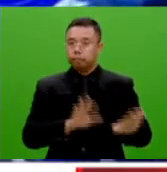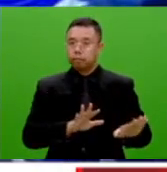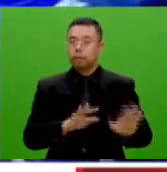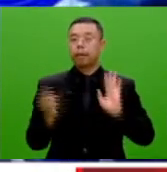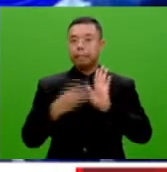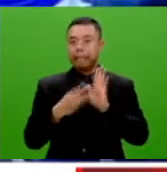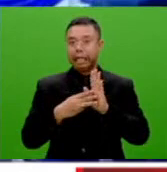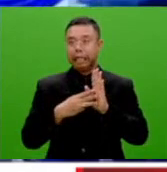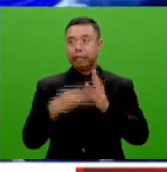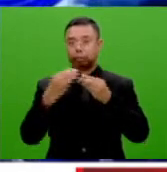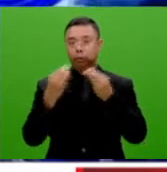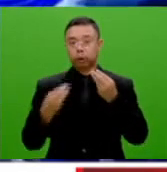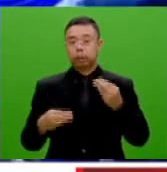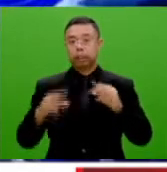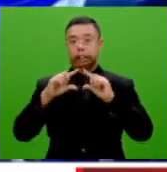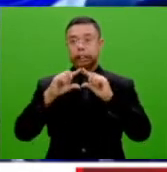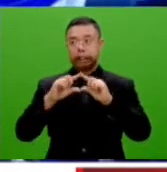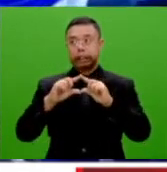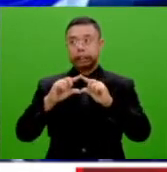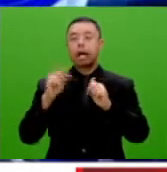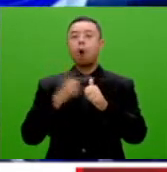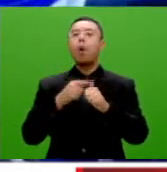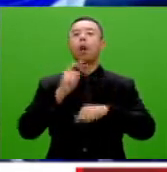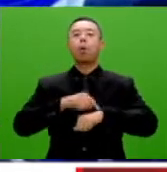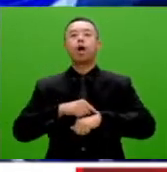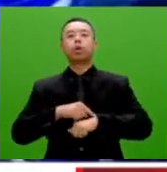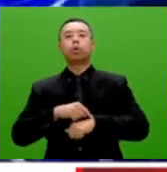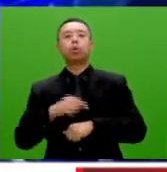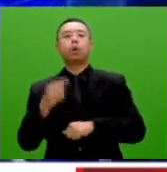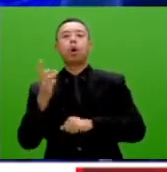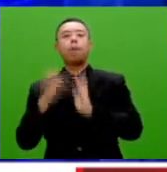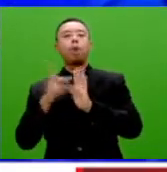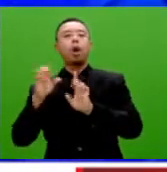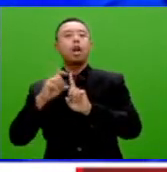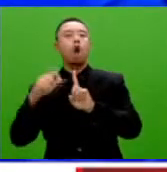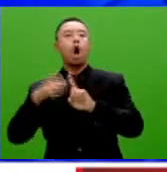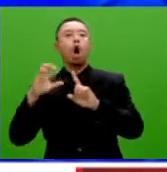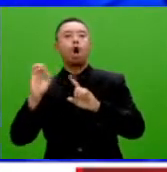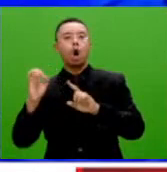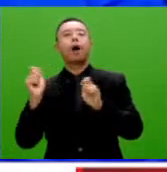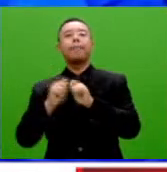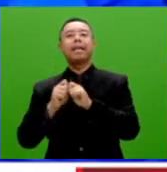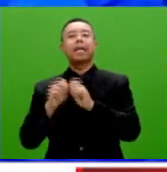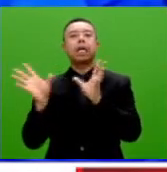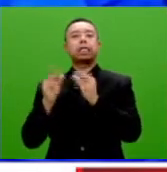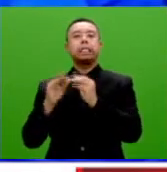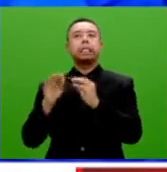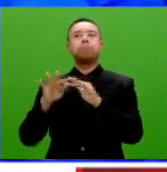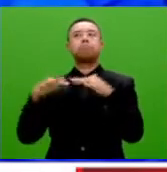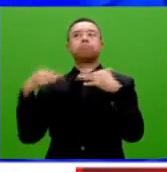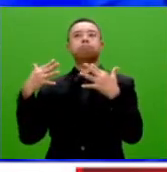Kasus kepengurusan Partai Demokrat bermula ketika Muldoko membuat kongres luar biasa di Deli Serdang, Sumatera